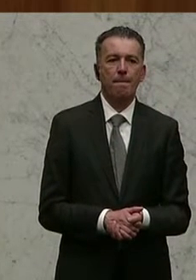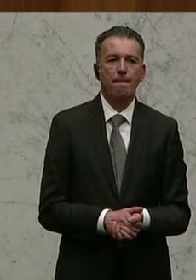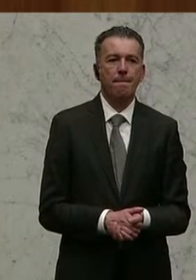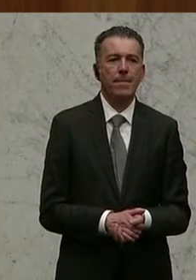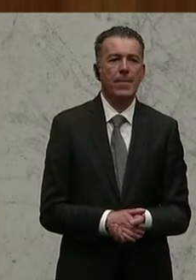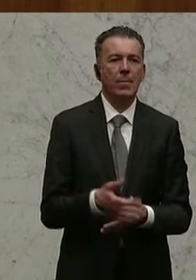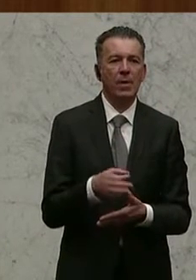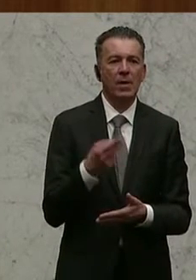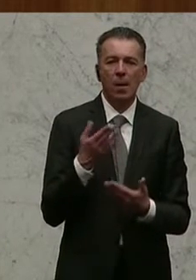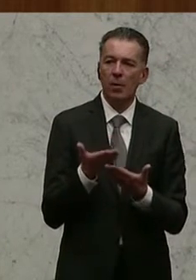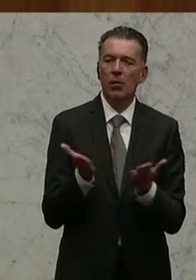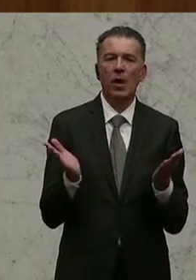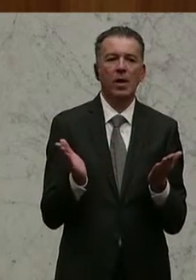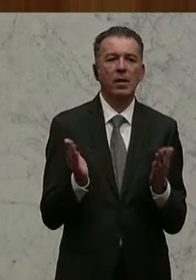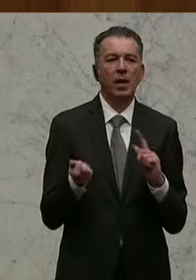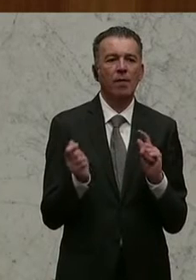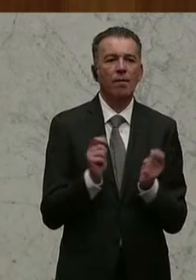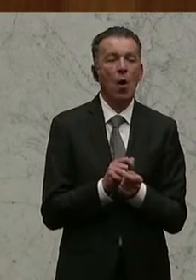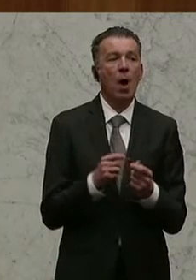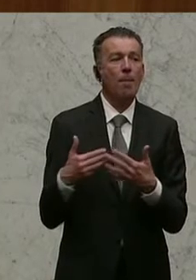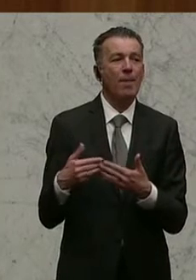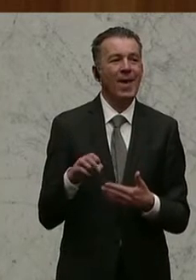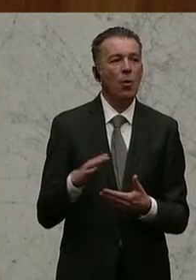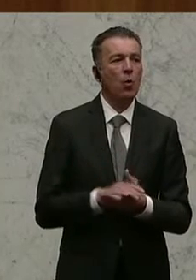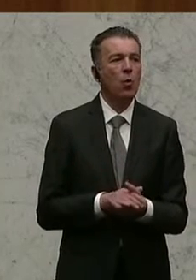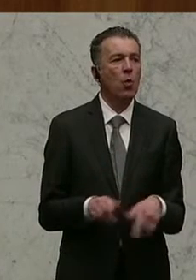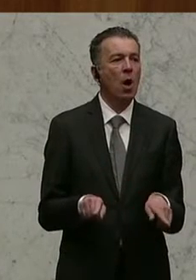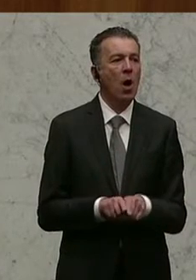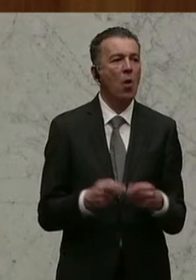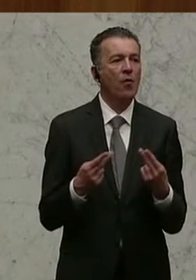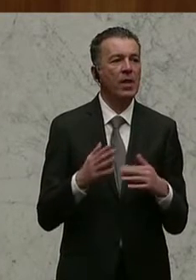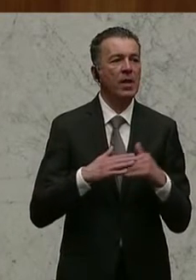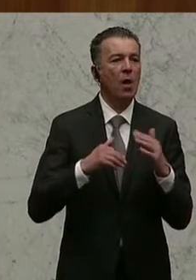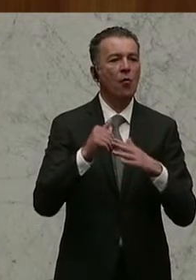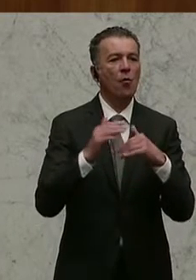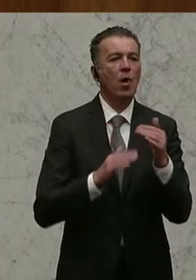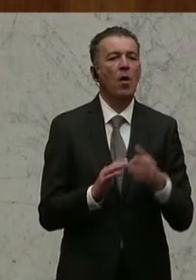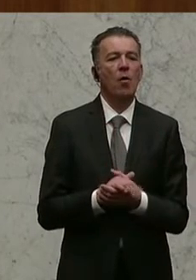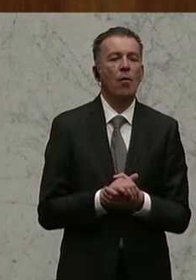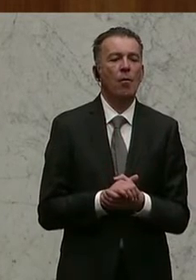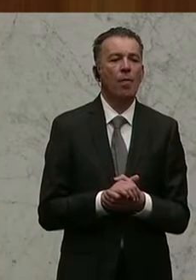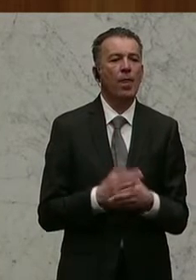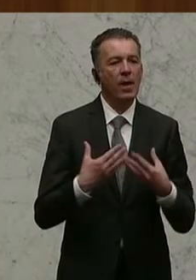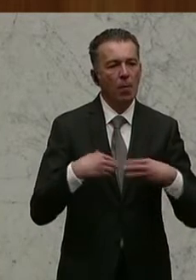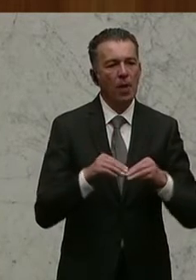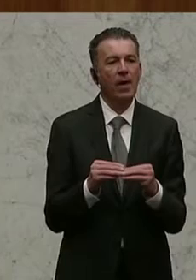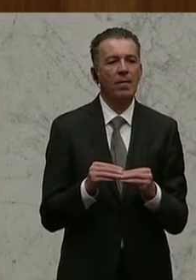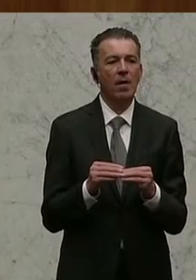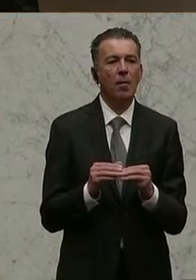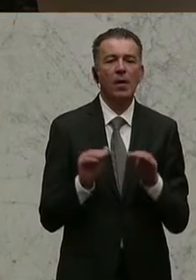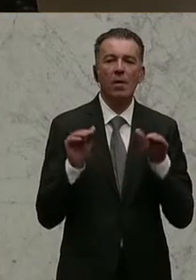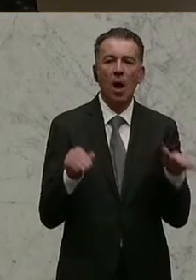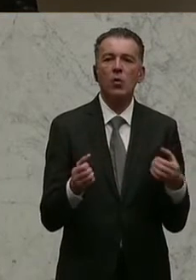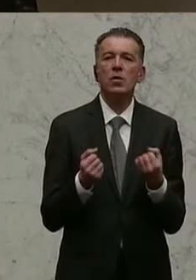Meine Damen und Herren, zur Reform der Union gehört auch der Aufbau eines wirkungsvollen gemeinsamen außen-